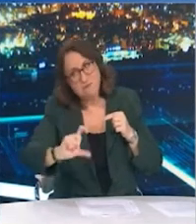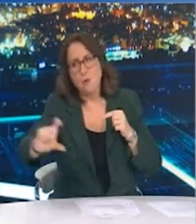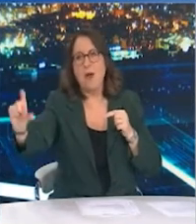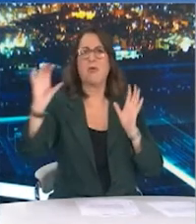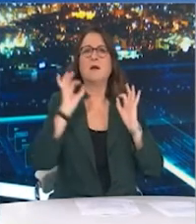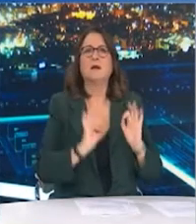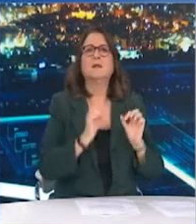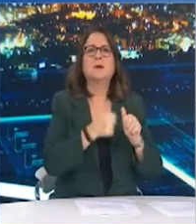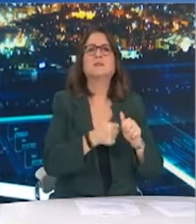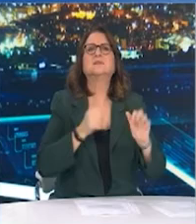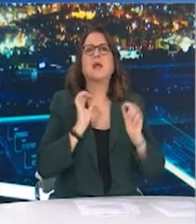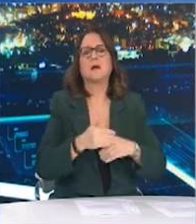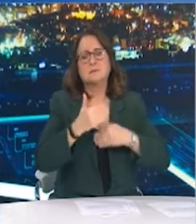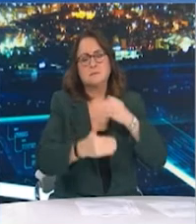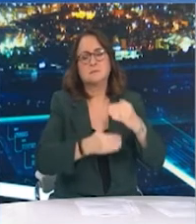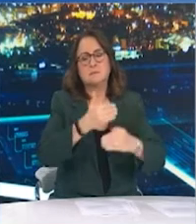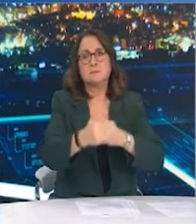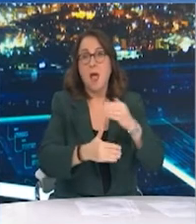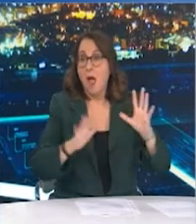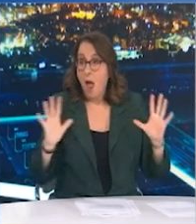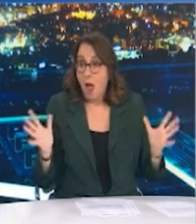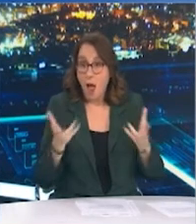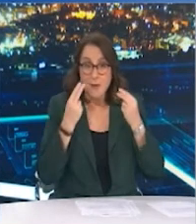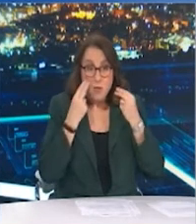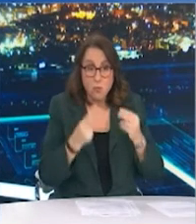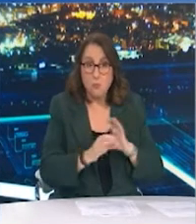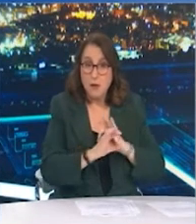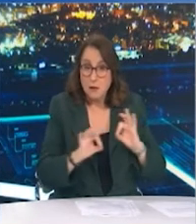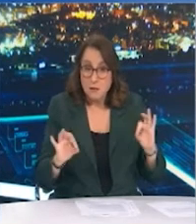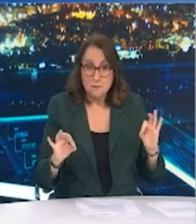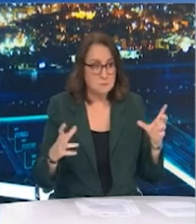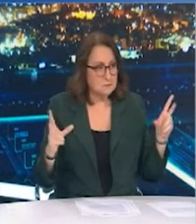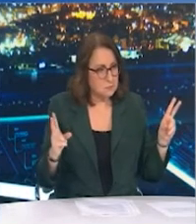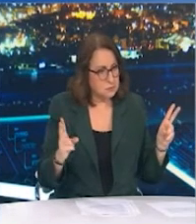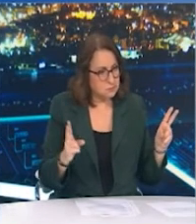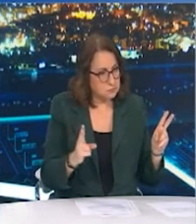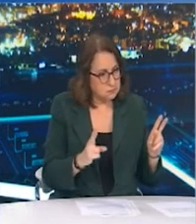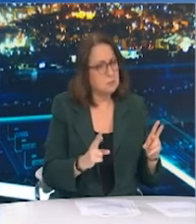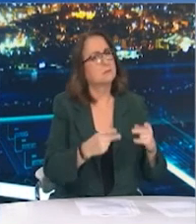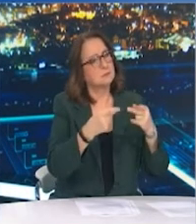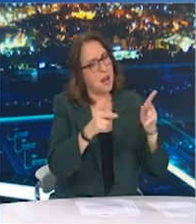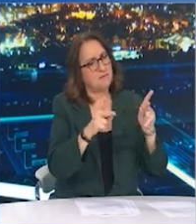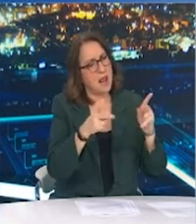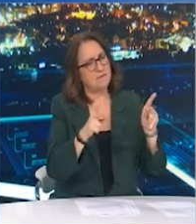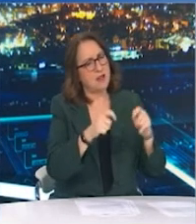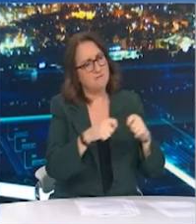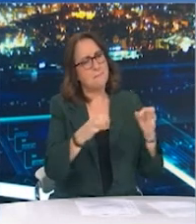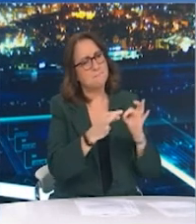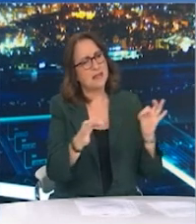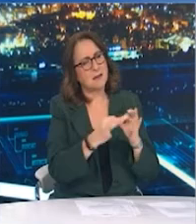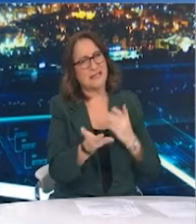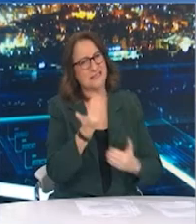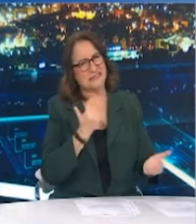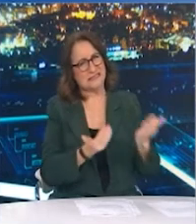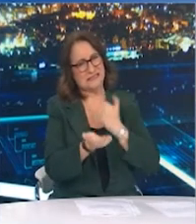που συνεχίζεται χωρίς σημαντική μείωση η ύπαρξη αυξημένων φορτίων παρά τα αυξημένα μέχρι σήμερα μέτρα, μέσα στην επόμενη εβδομάδα θα